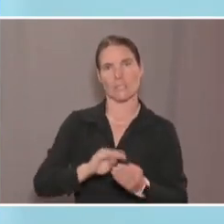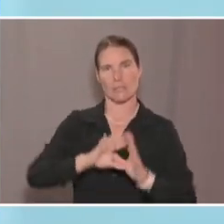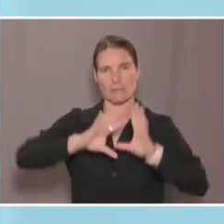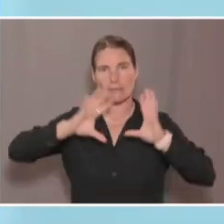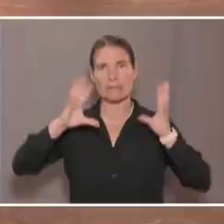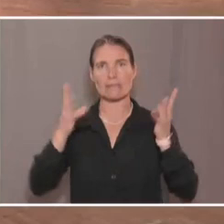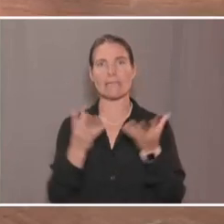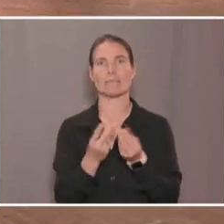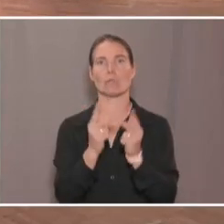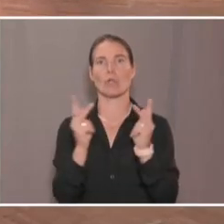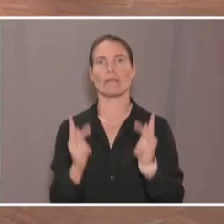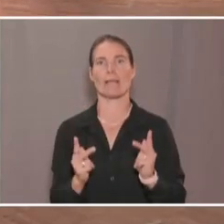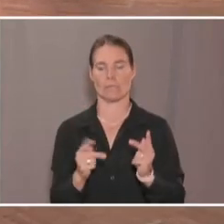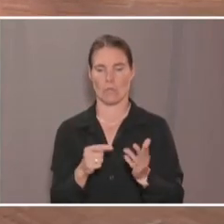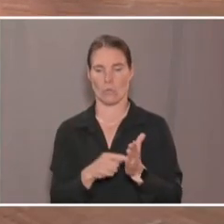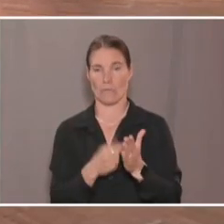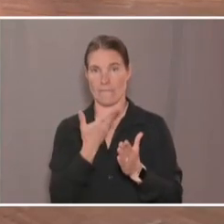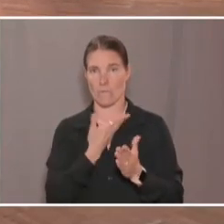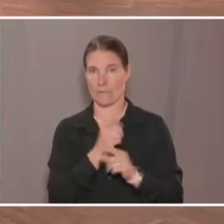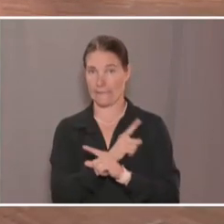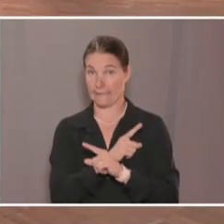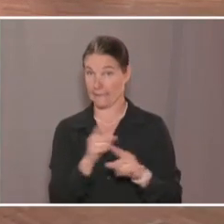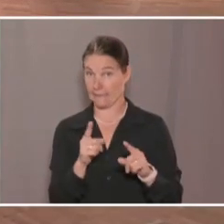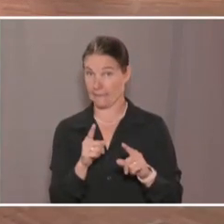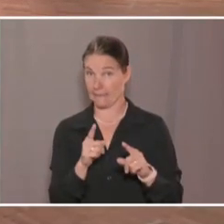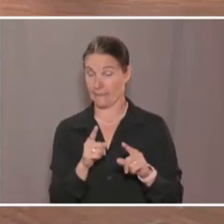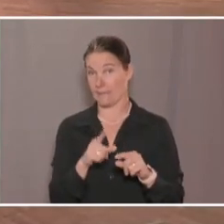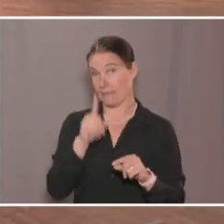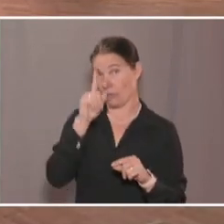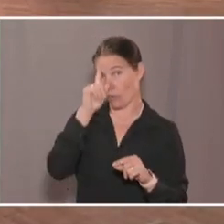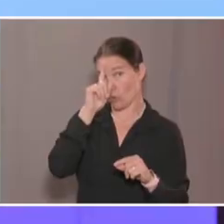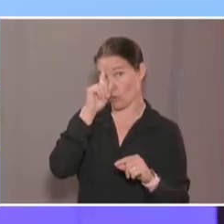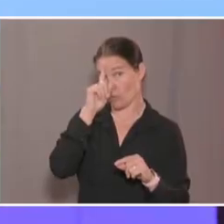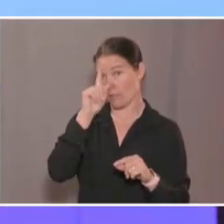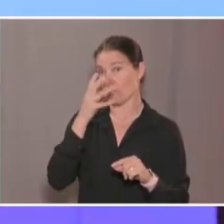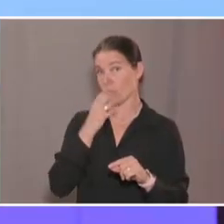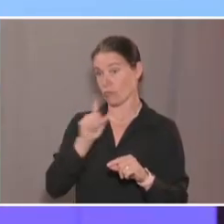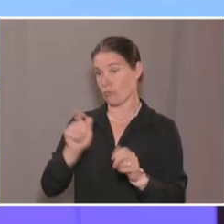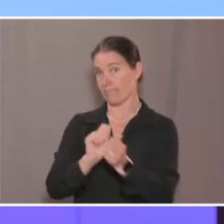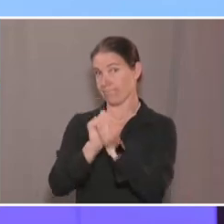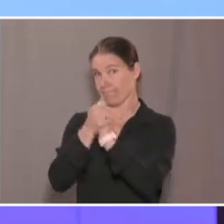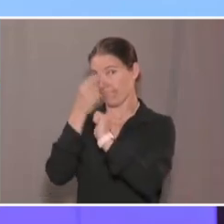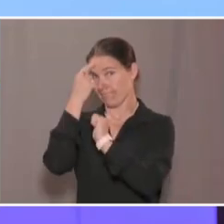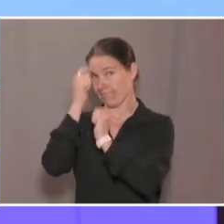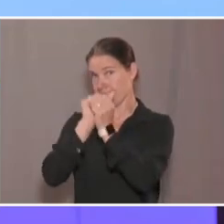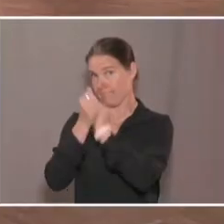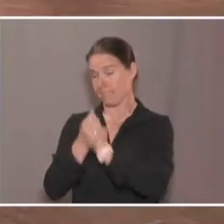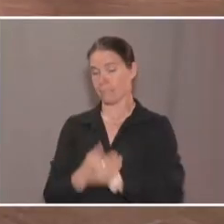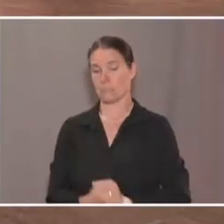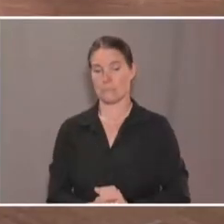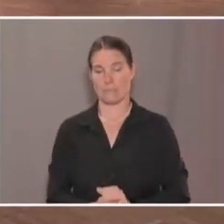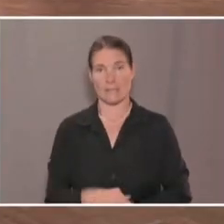Gesamtkonzept. Denn sie wollten nicht weniger als die Deutschen verändern. Die